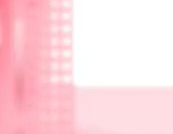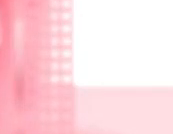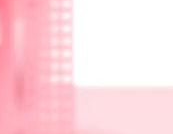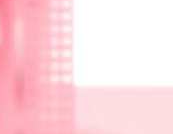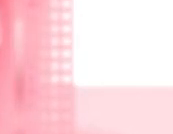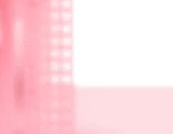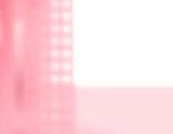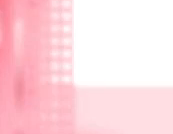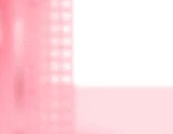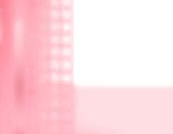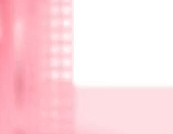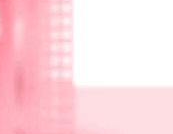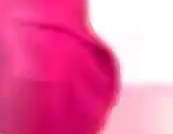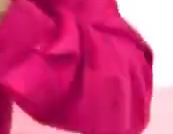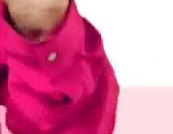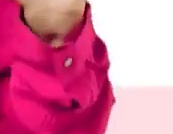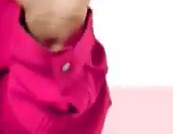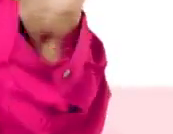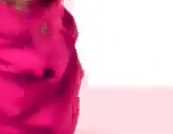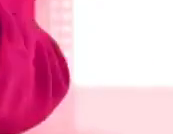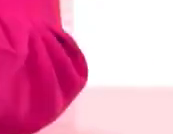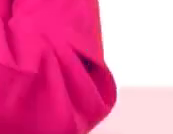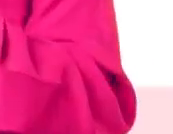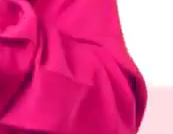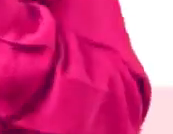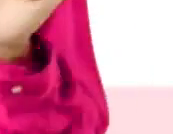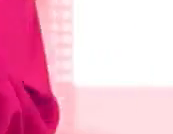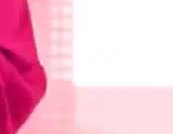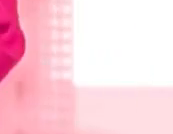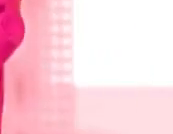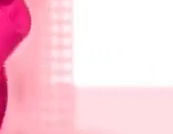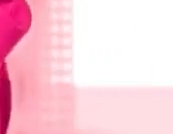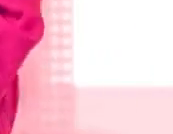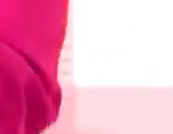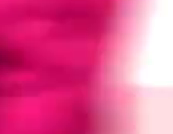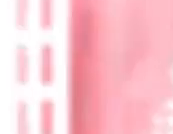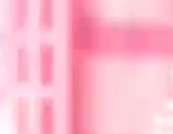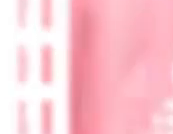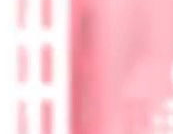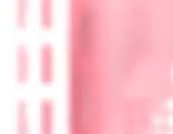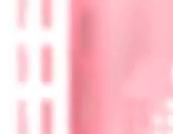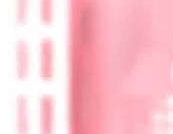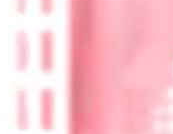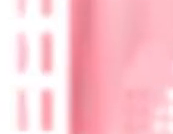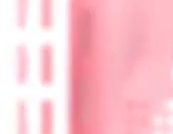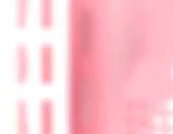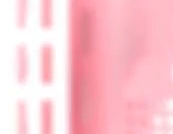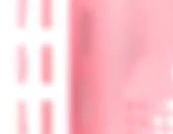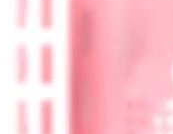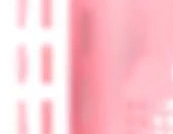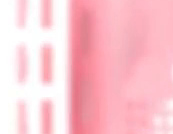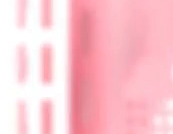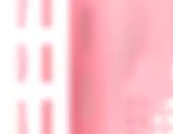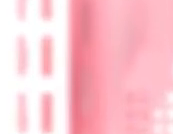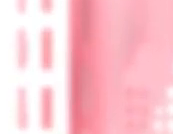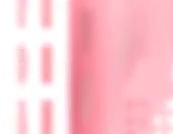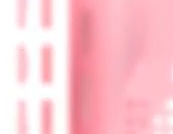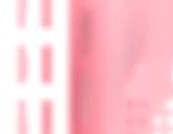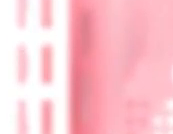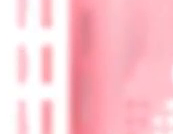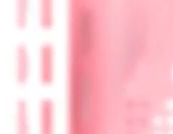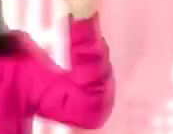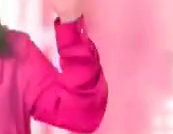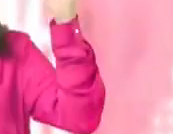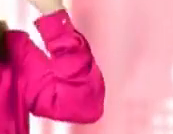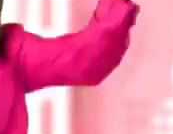สุขที่ได้ออมและยังสุขเพิ่มที่ได้ลุ้นเงินล้านเพราะออมสินเพิ่มเงินรางวัลที่1ให้สูงขึ้นเป็น10ล้านบา